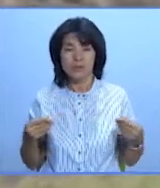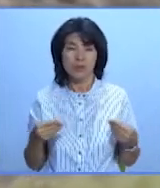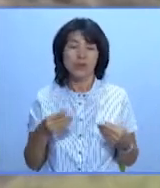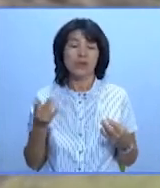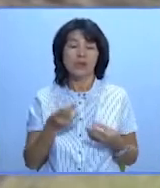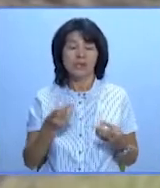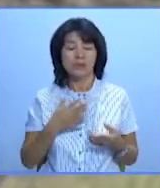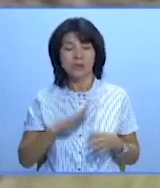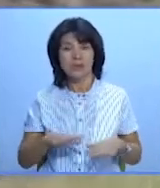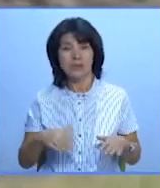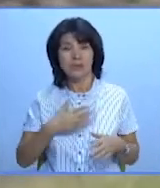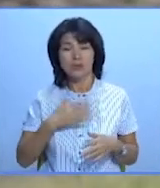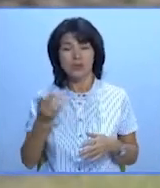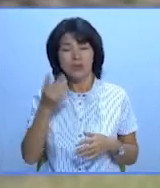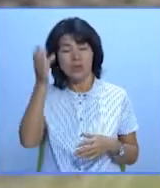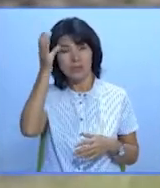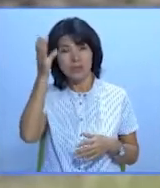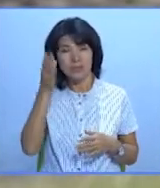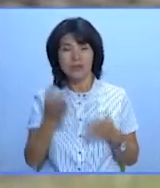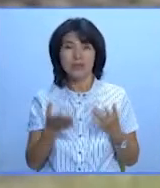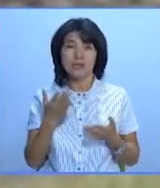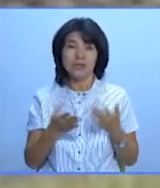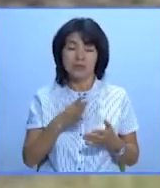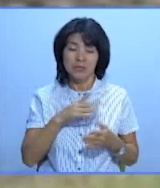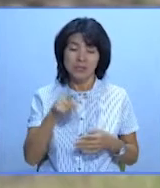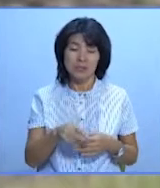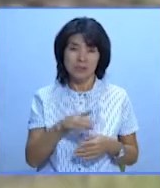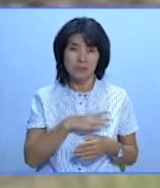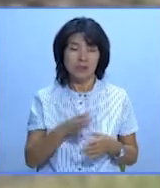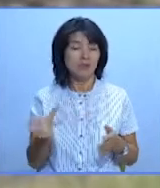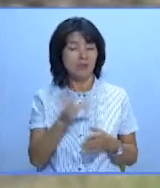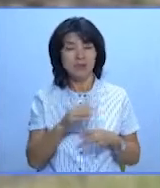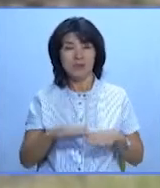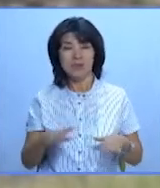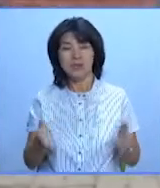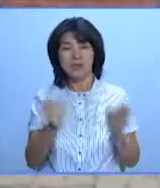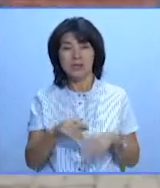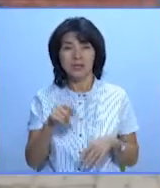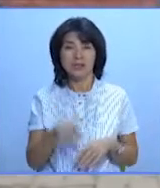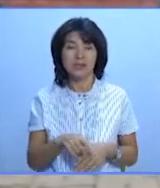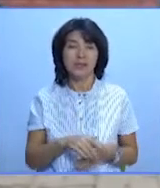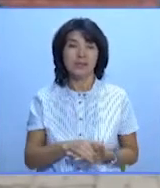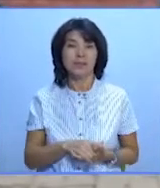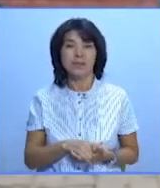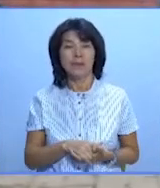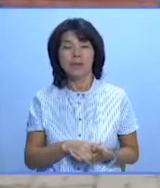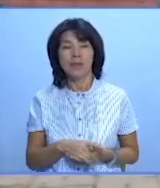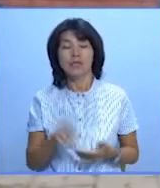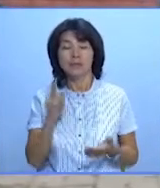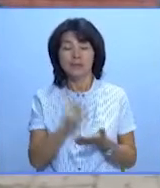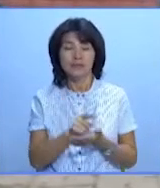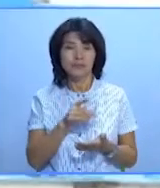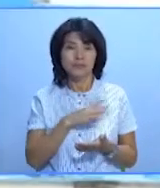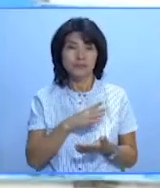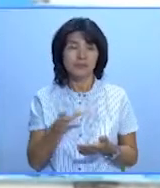образование поэтому мы отправляем их в город если бы в мур анталье была школа все дети остались бы здесь пришедший на должность месяц назад руководитель